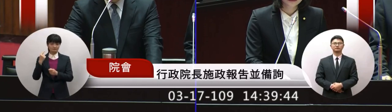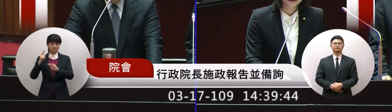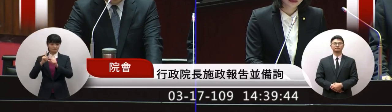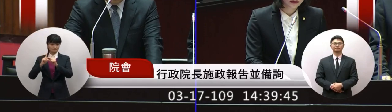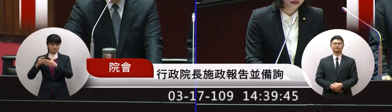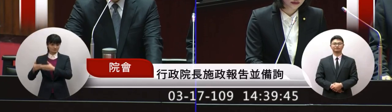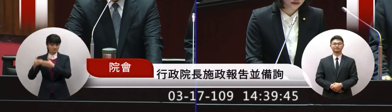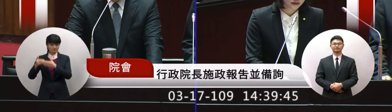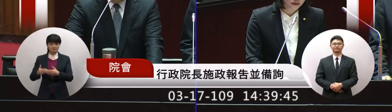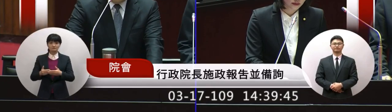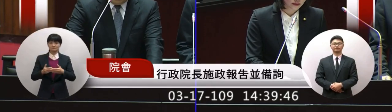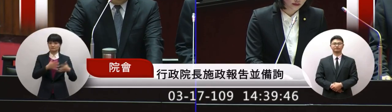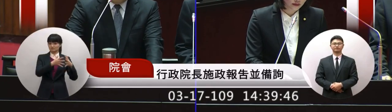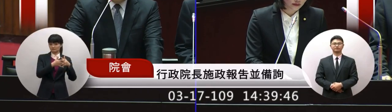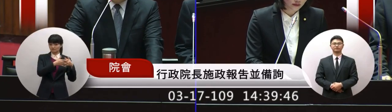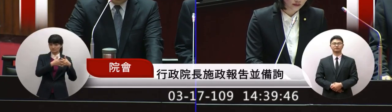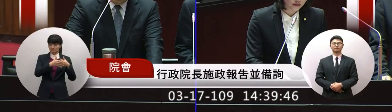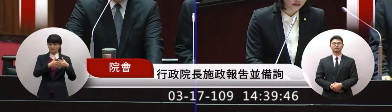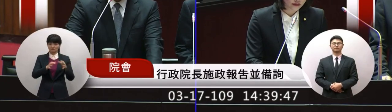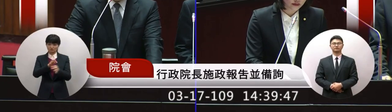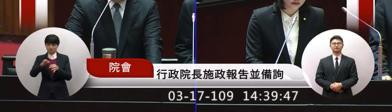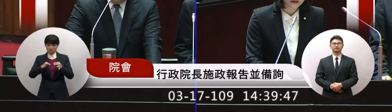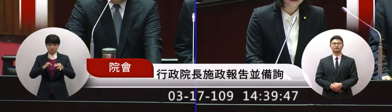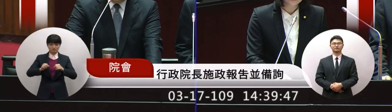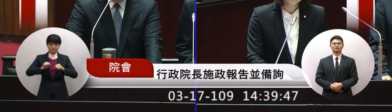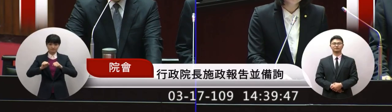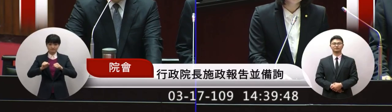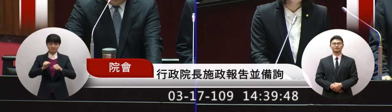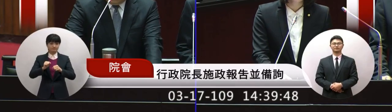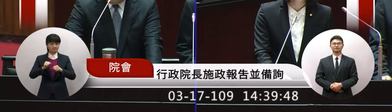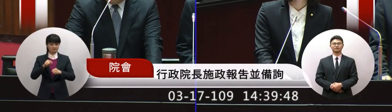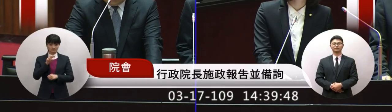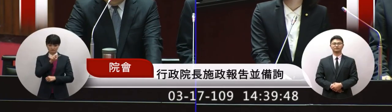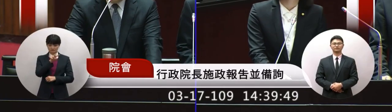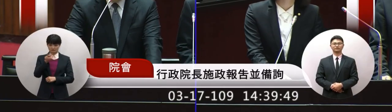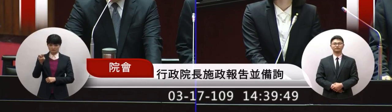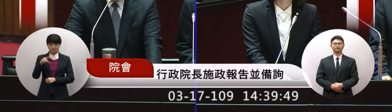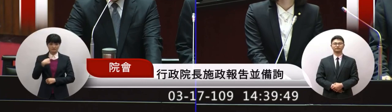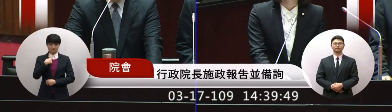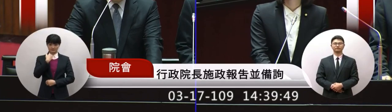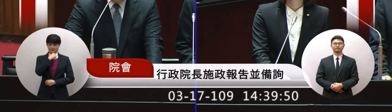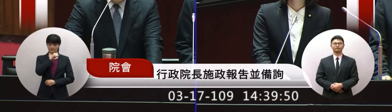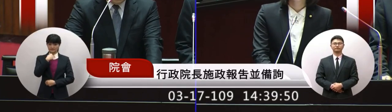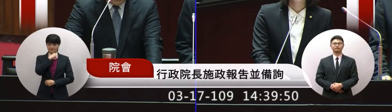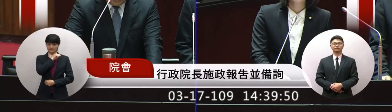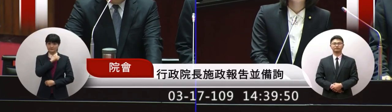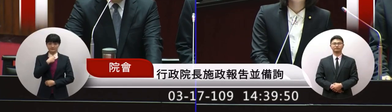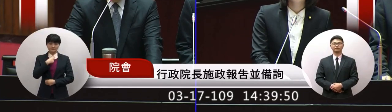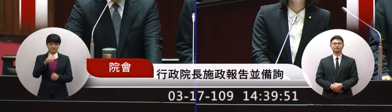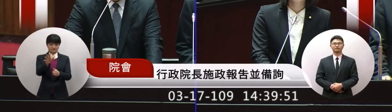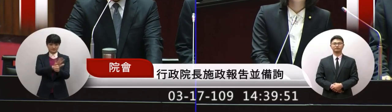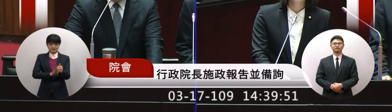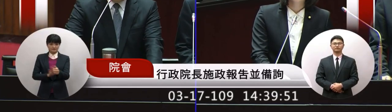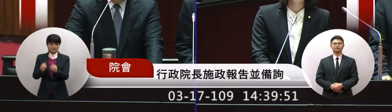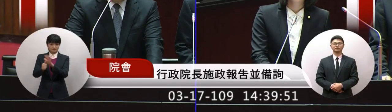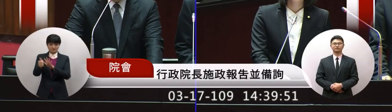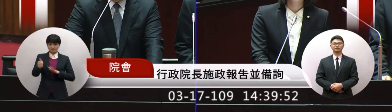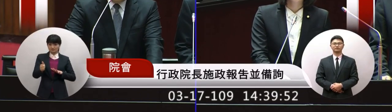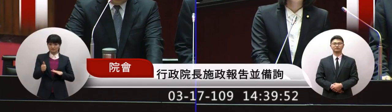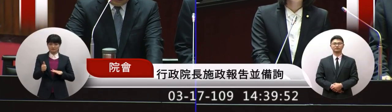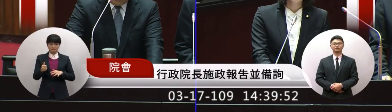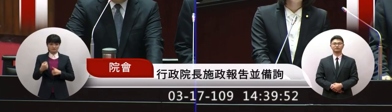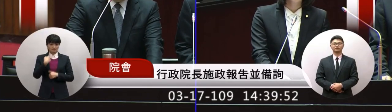战开始后，我们台湾种种的作为在整个冲击下，我们反